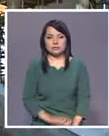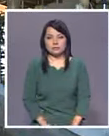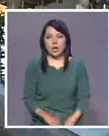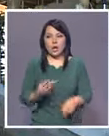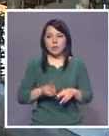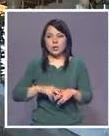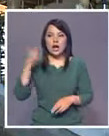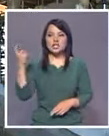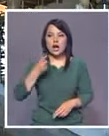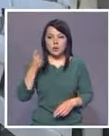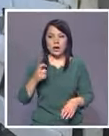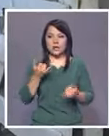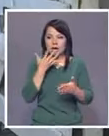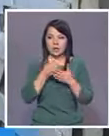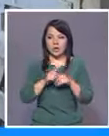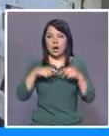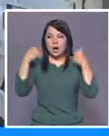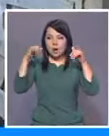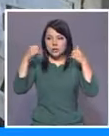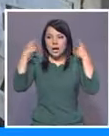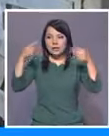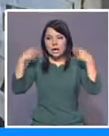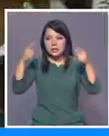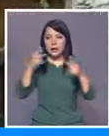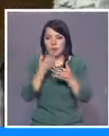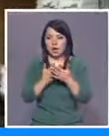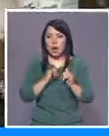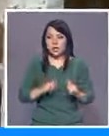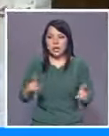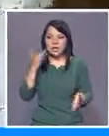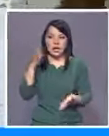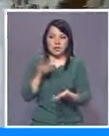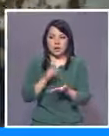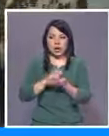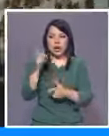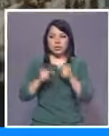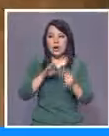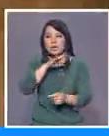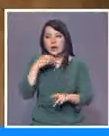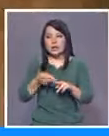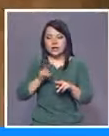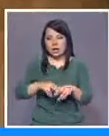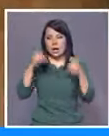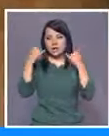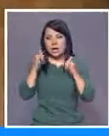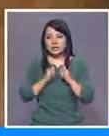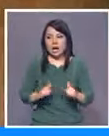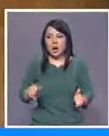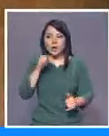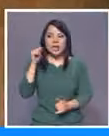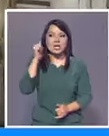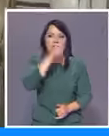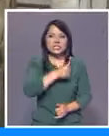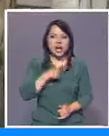Бұл шаруа қожалығы осы уақытқа дейін қой және қазақтың ақбас сиырларын өсірумен айналысқан. Ал сүті мол симментал тұқымды сиырлар өткен жылдың